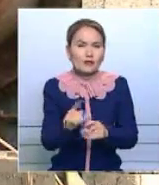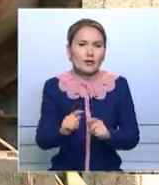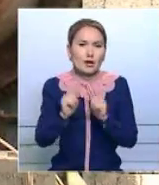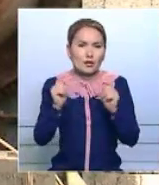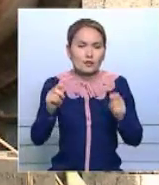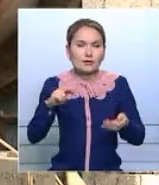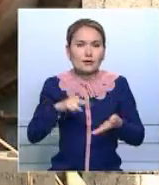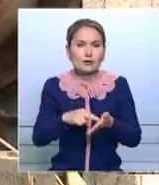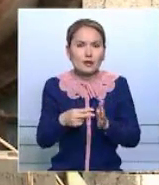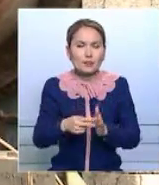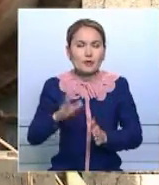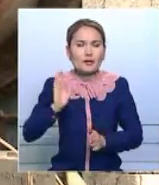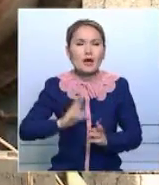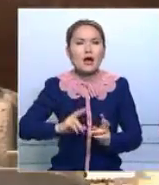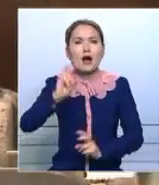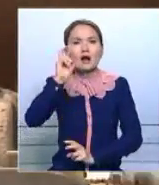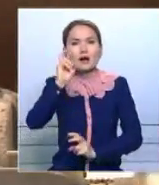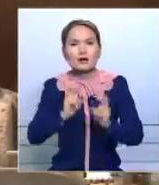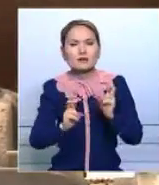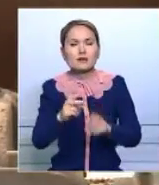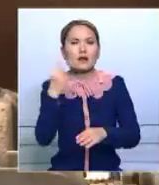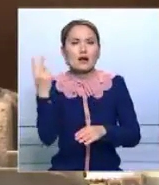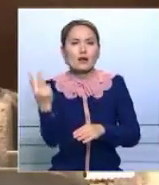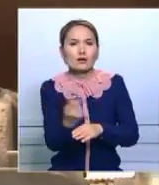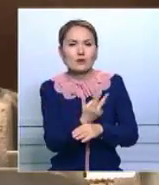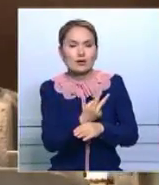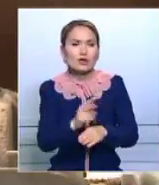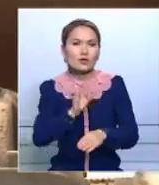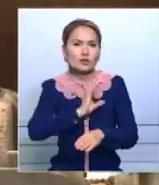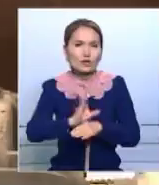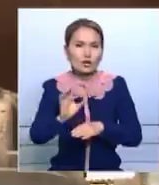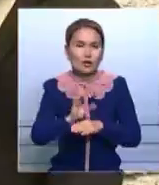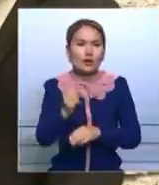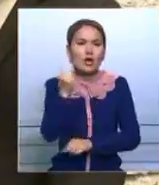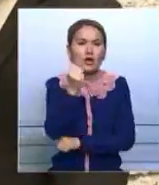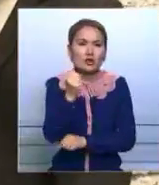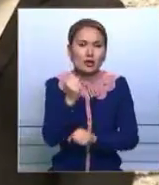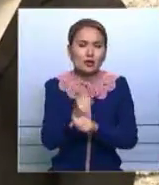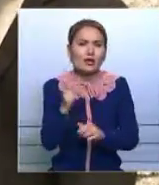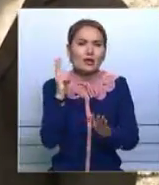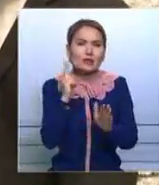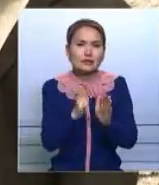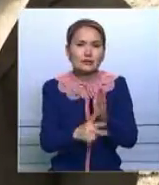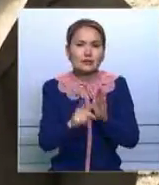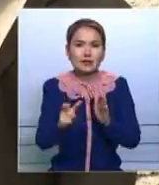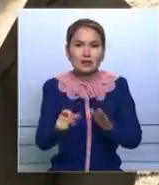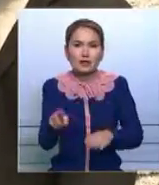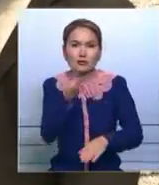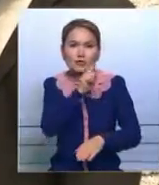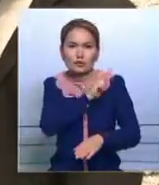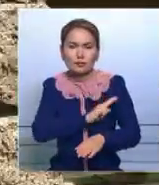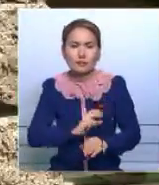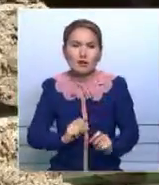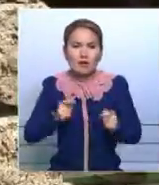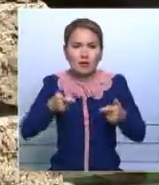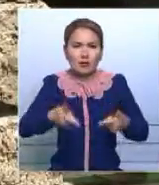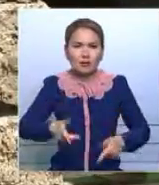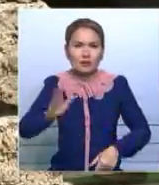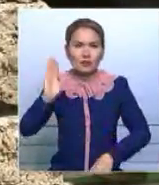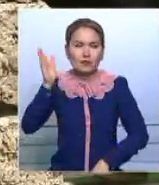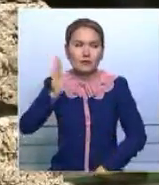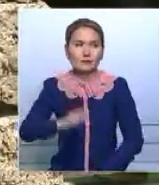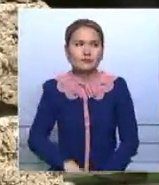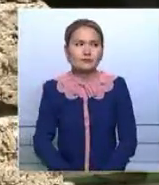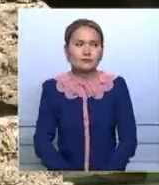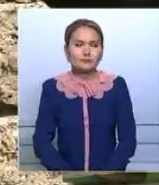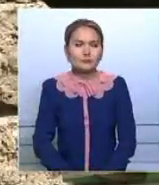асса, кәсіпорынның өндірістік қуаты 2 есеге артып, жұмысшы саны да 80 адамға дейін жеткізілмек. Бекен Әлирахым